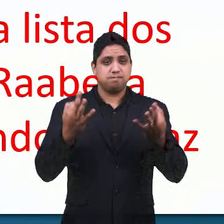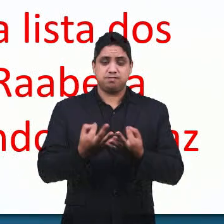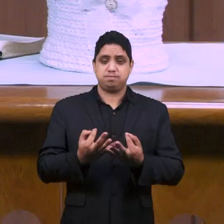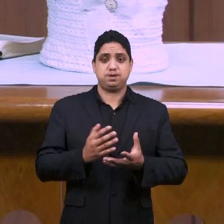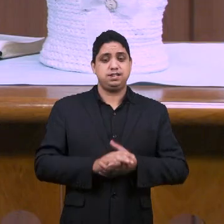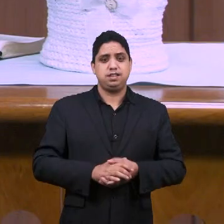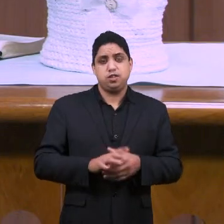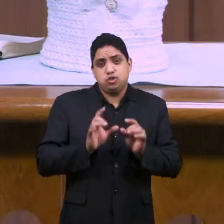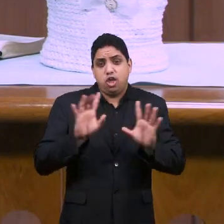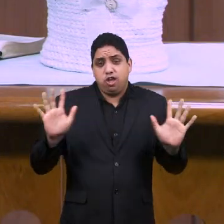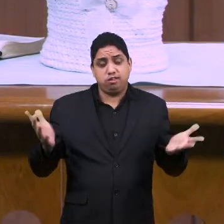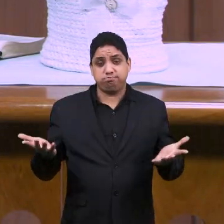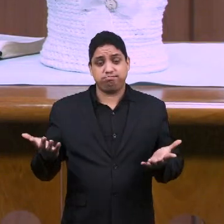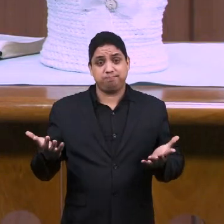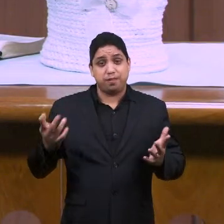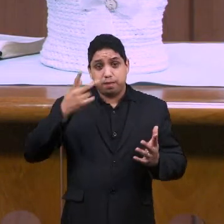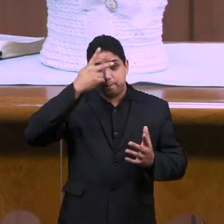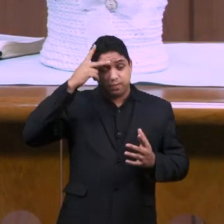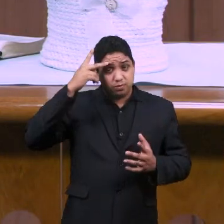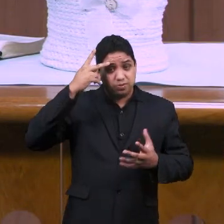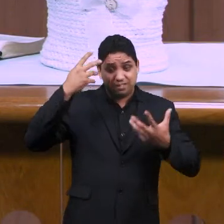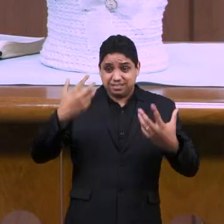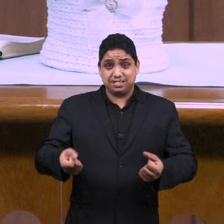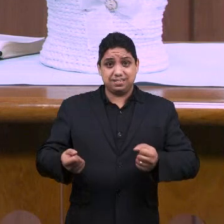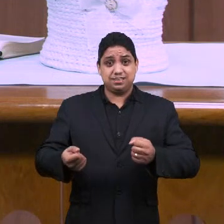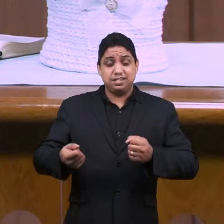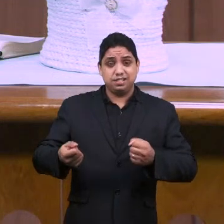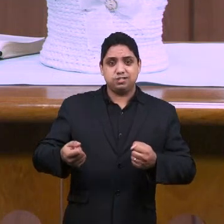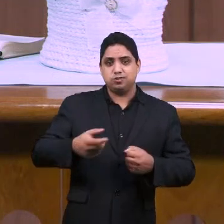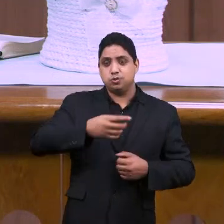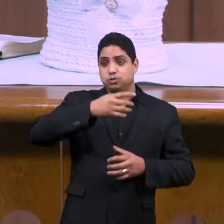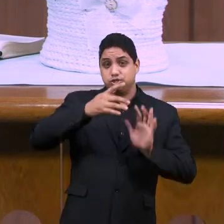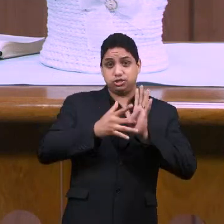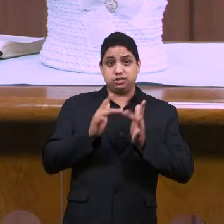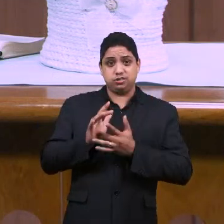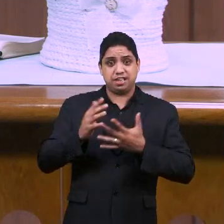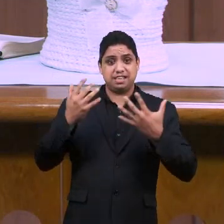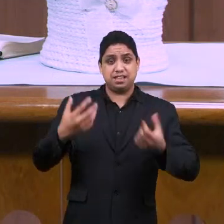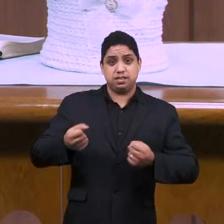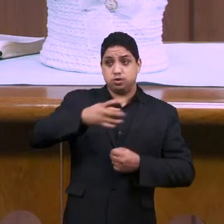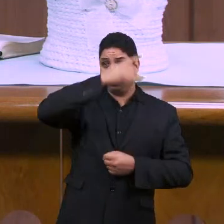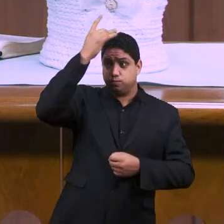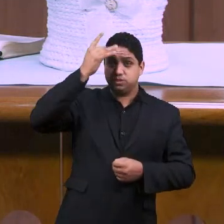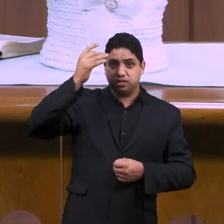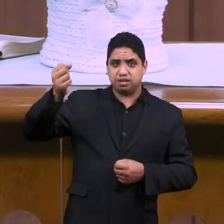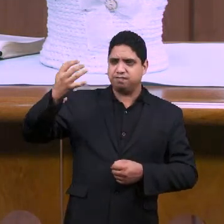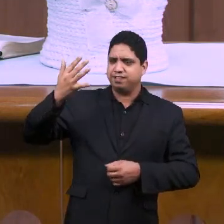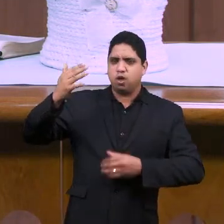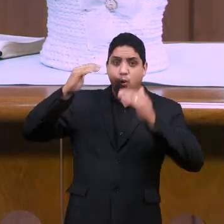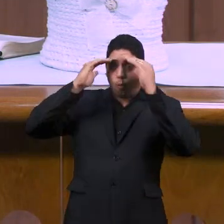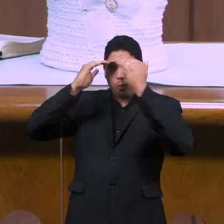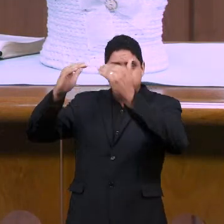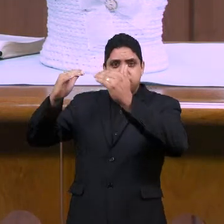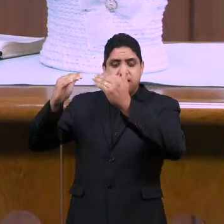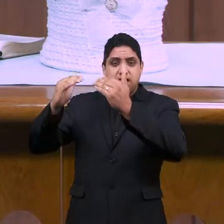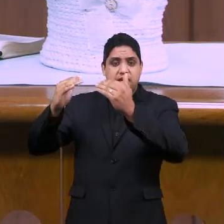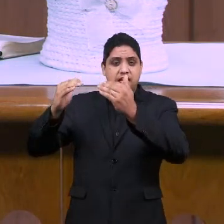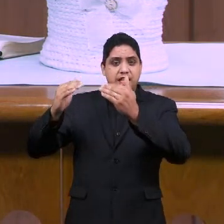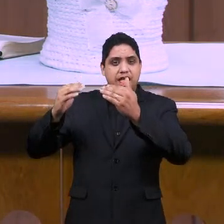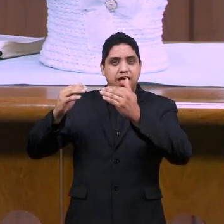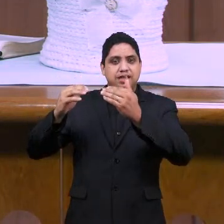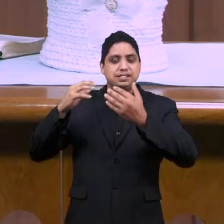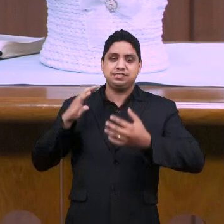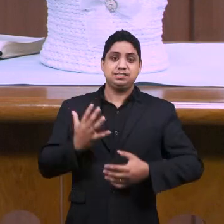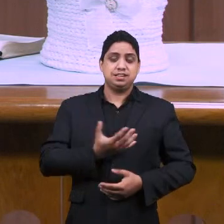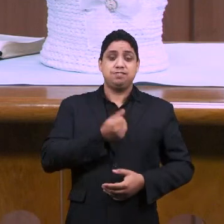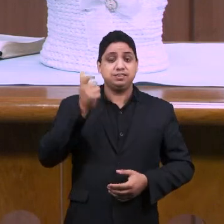famille. Ceux qui sont en train de recevoir le message de l'Esprit en ce moment, ils sont délivrés.